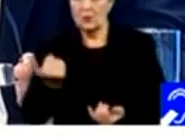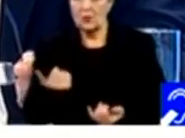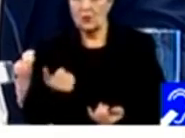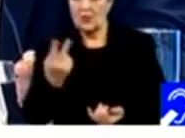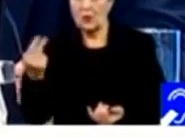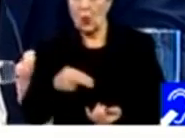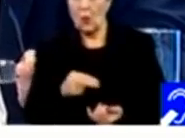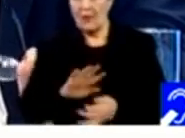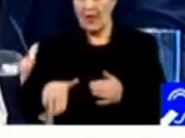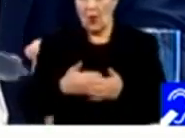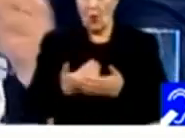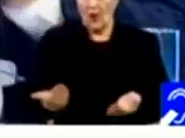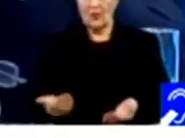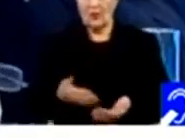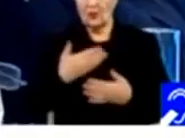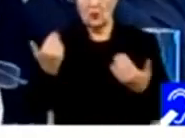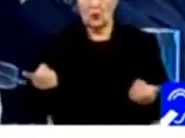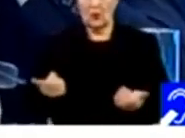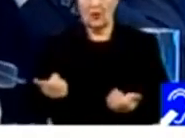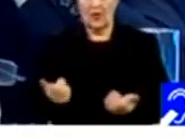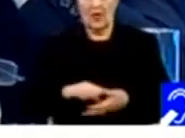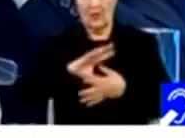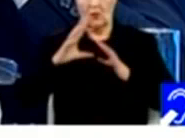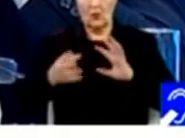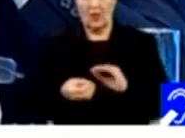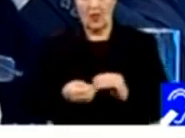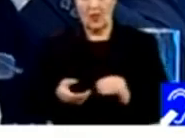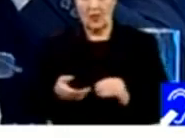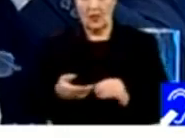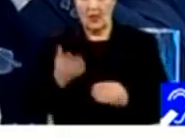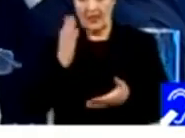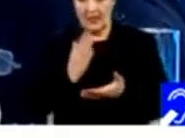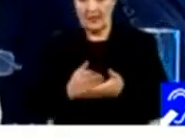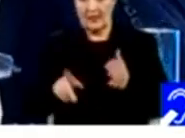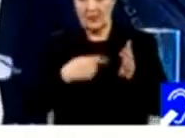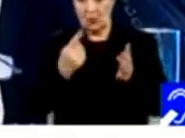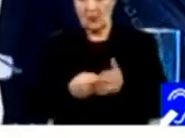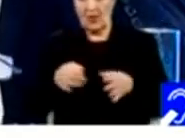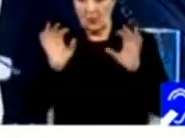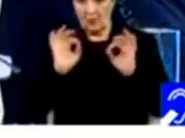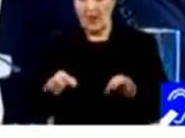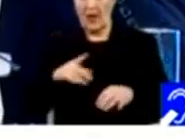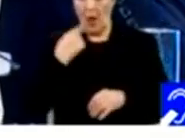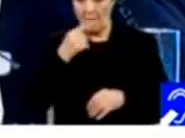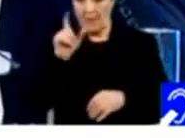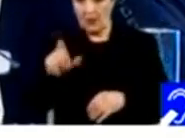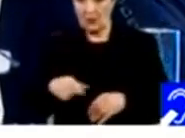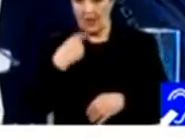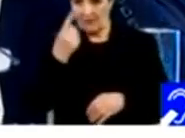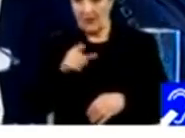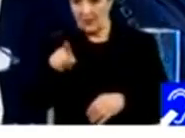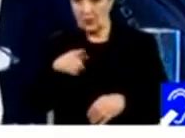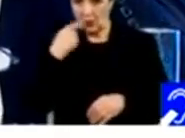încoace. Situația criminologenă este în creștere totală și există întrebare normală a persoanei față de